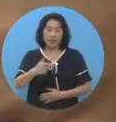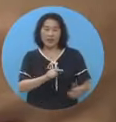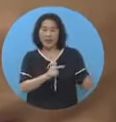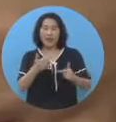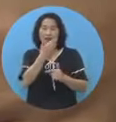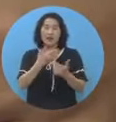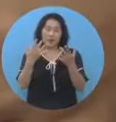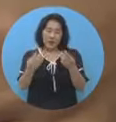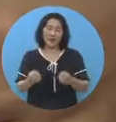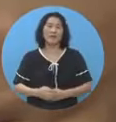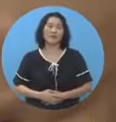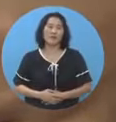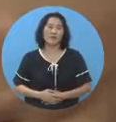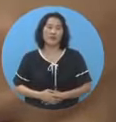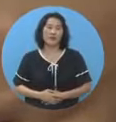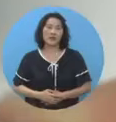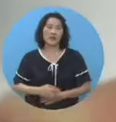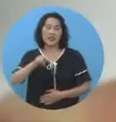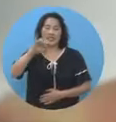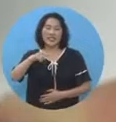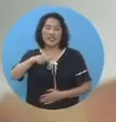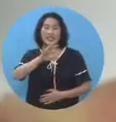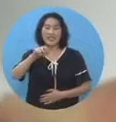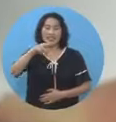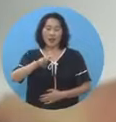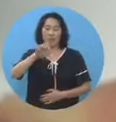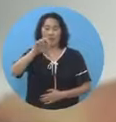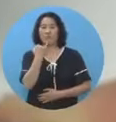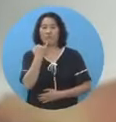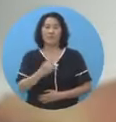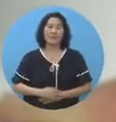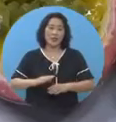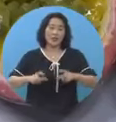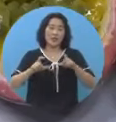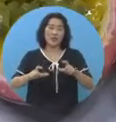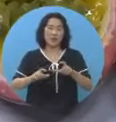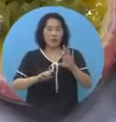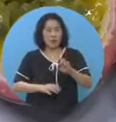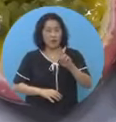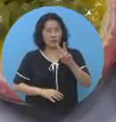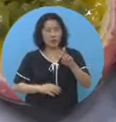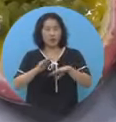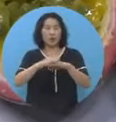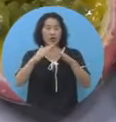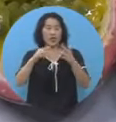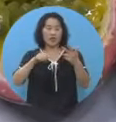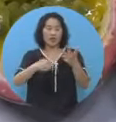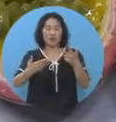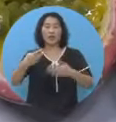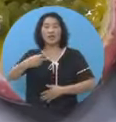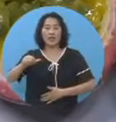백향과는 엽산 등 다양한 영양성분이 포함되어 있고 식이섬유와 비타민이 풍부합니다. 전남 지역은 42